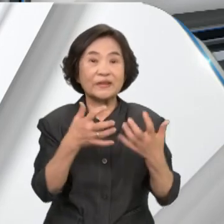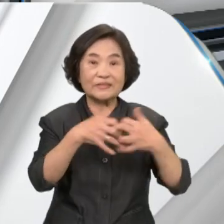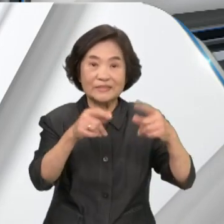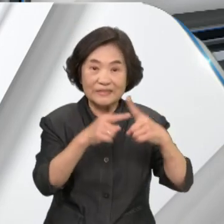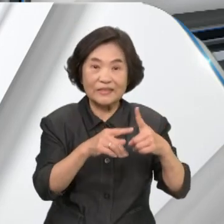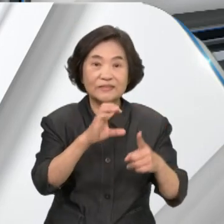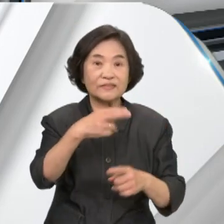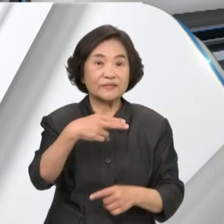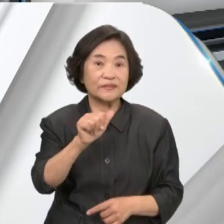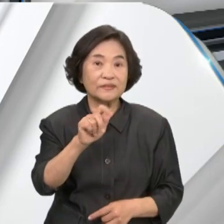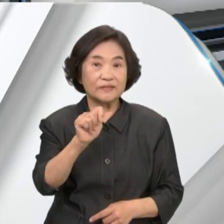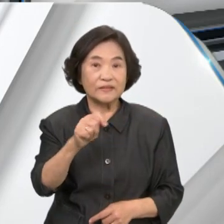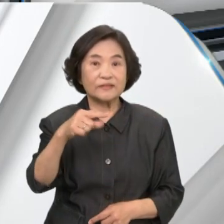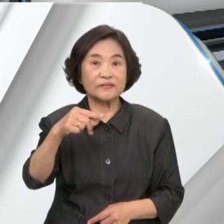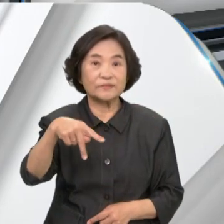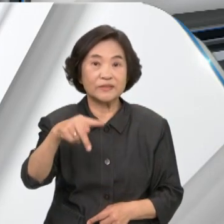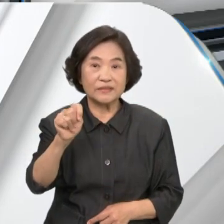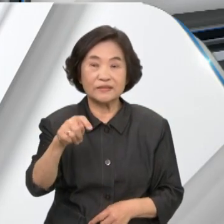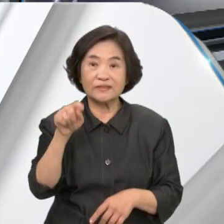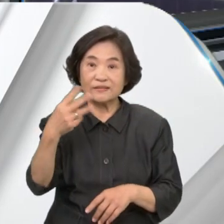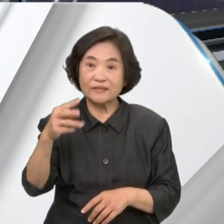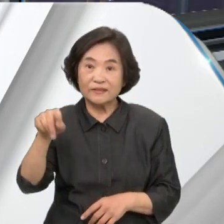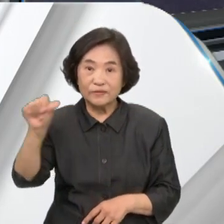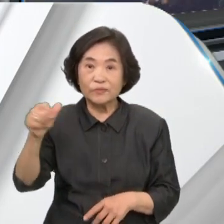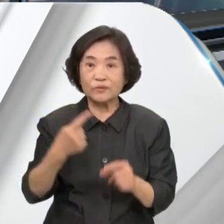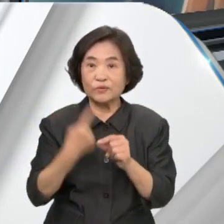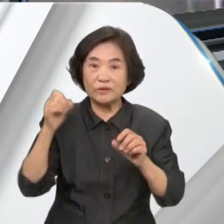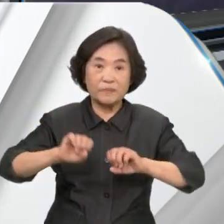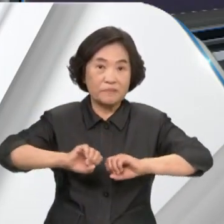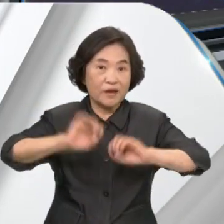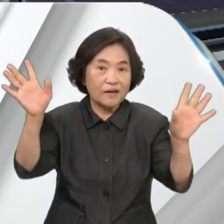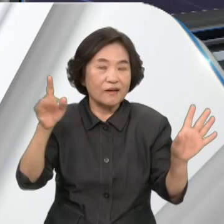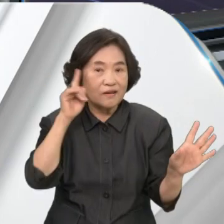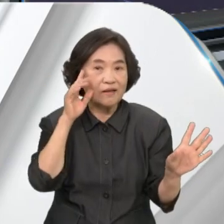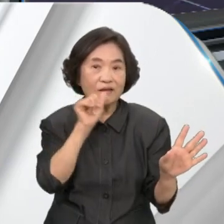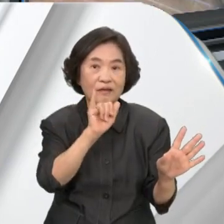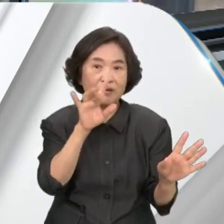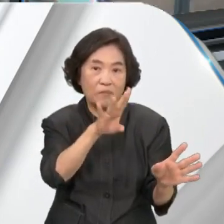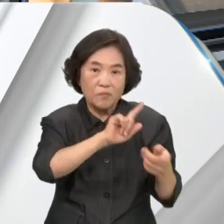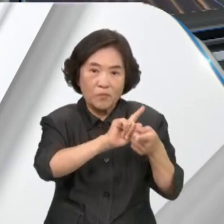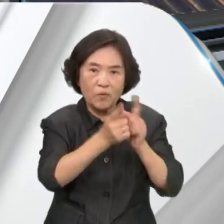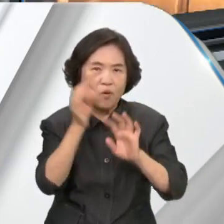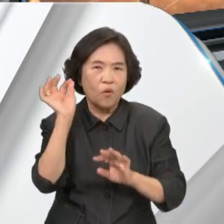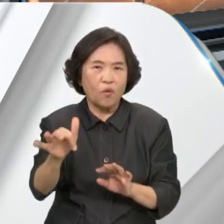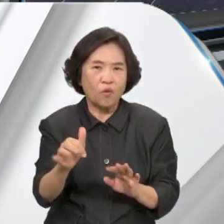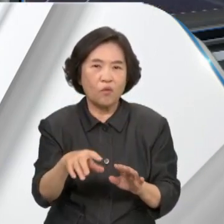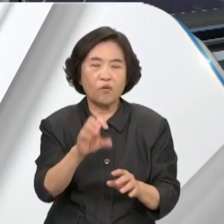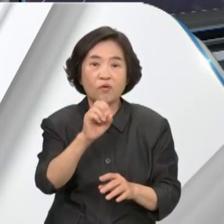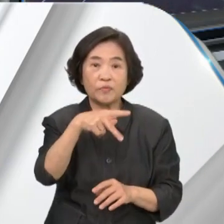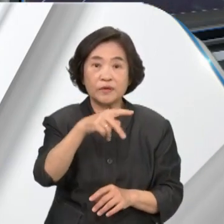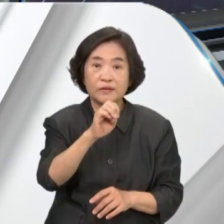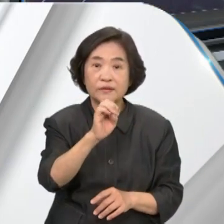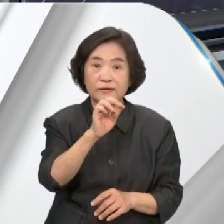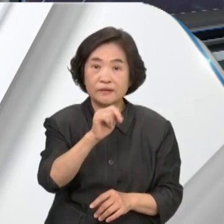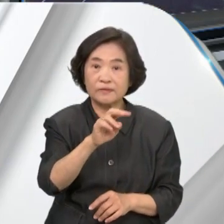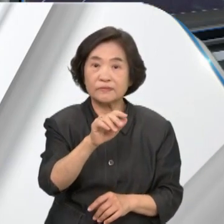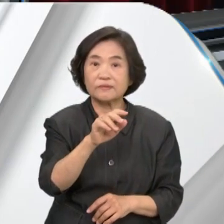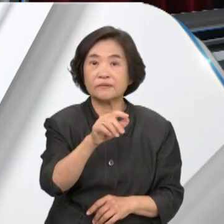ChatGPT 3.5版本去年大涨开放，但呢 AI 发展到东京 ，OpenAI 系